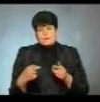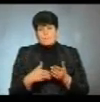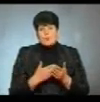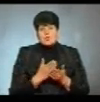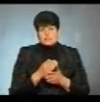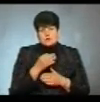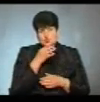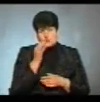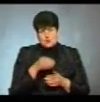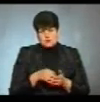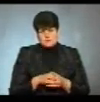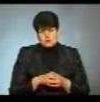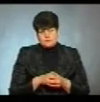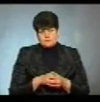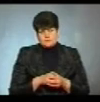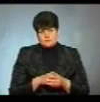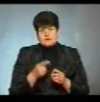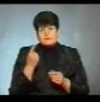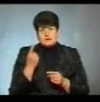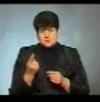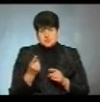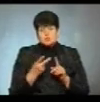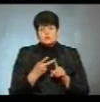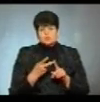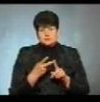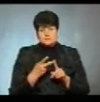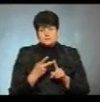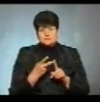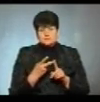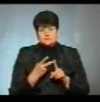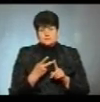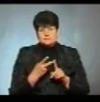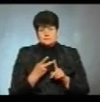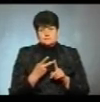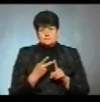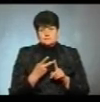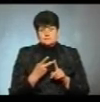політичного досвіду. І це раз. Друге, що,